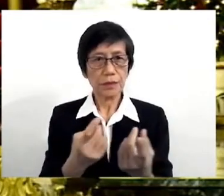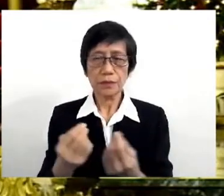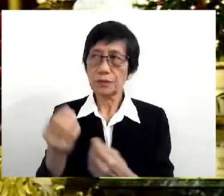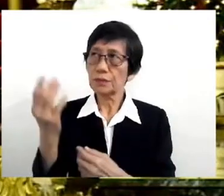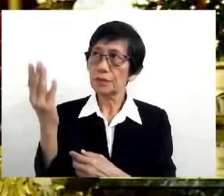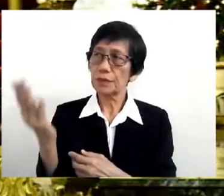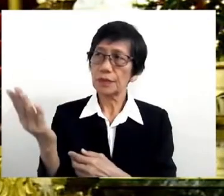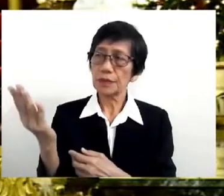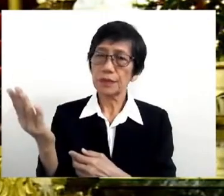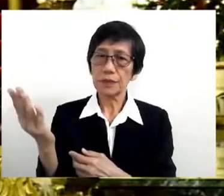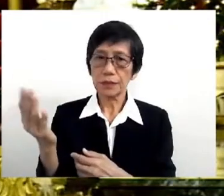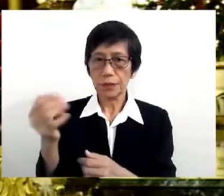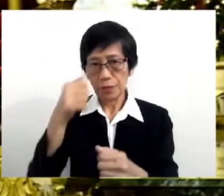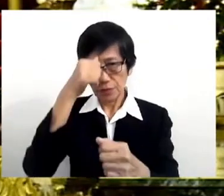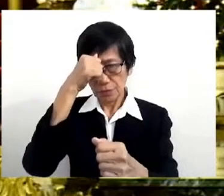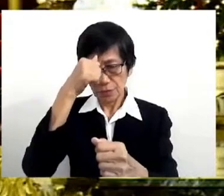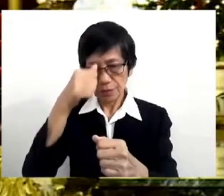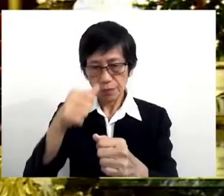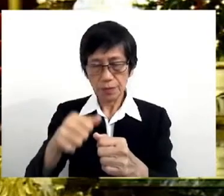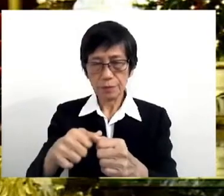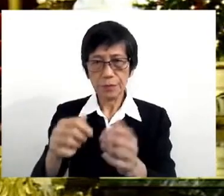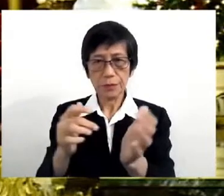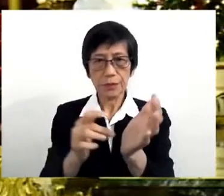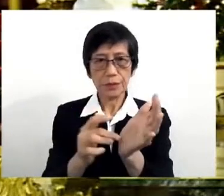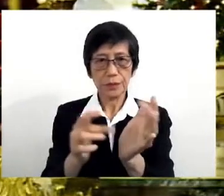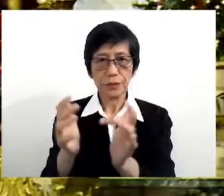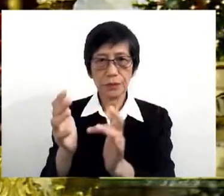sa pag-alala sa akin.